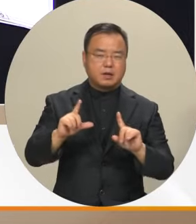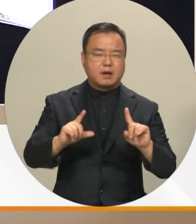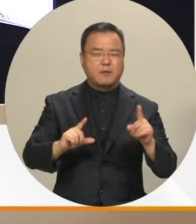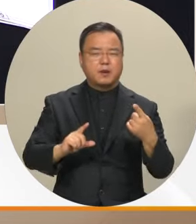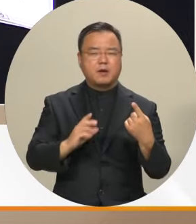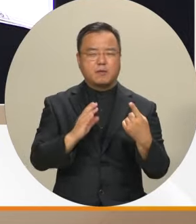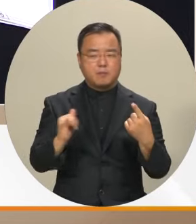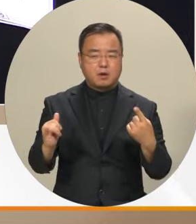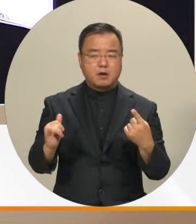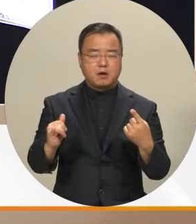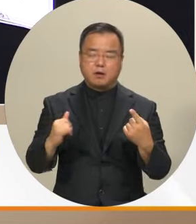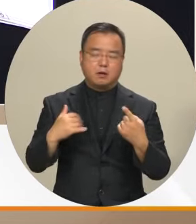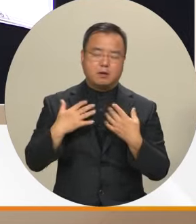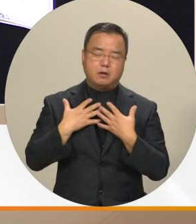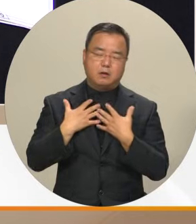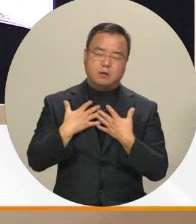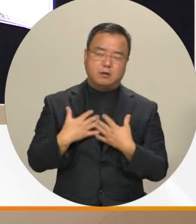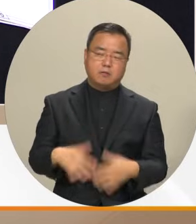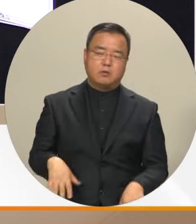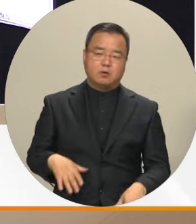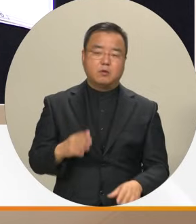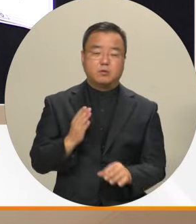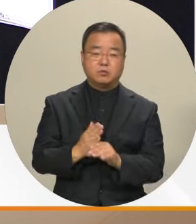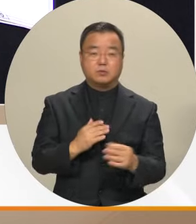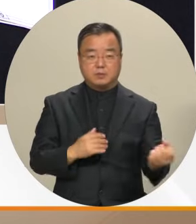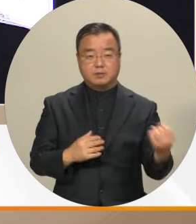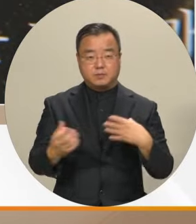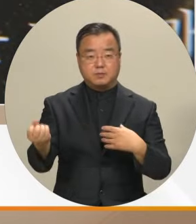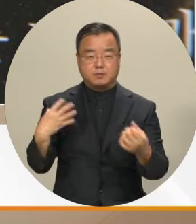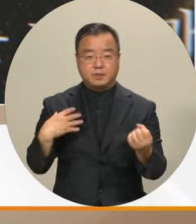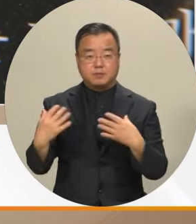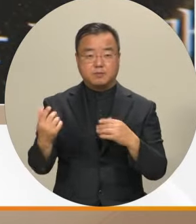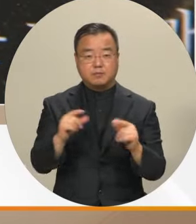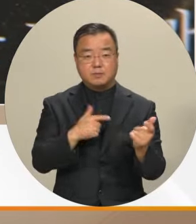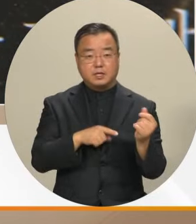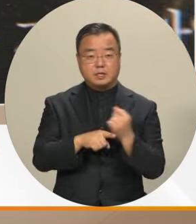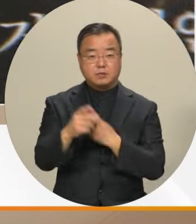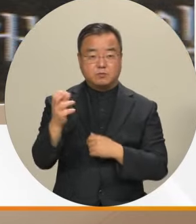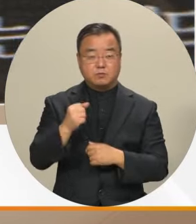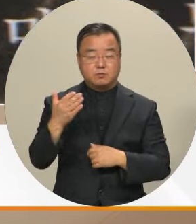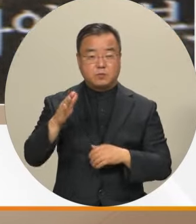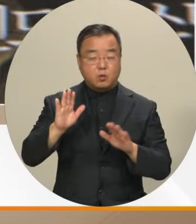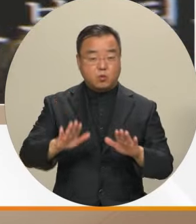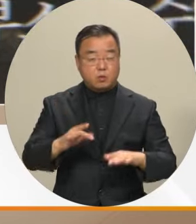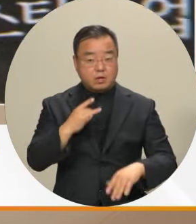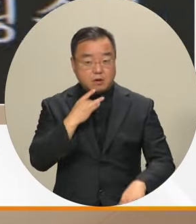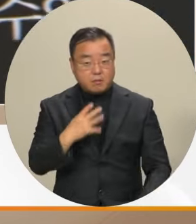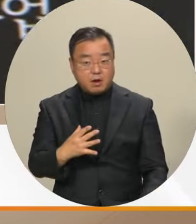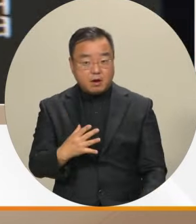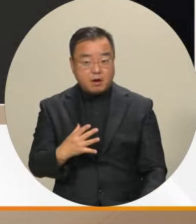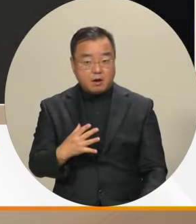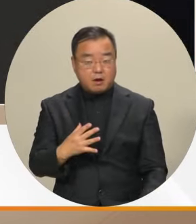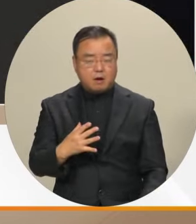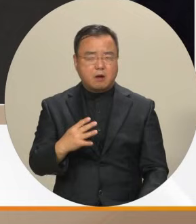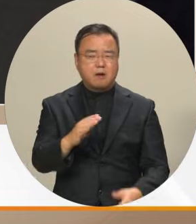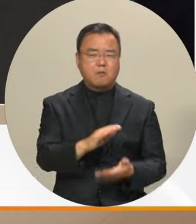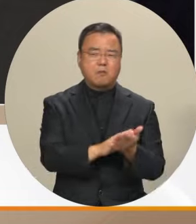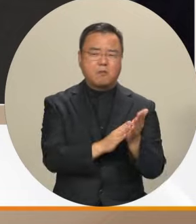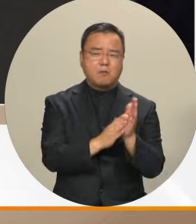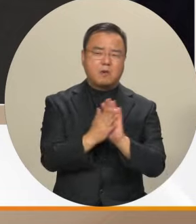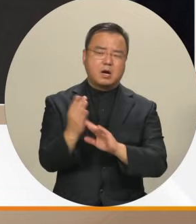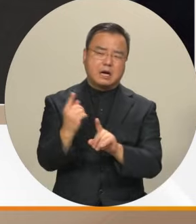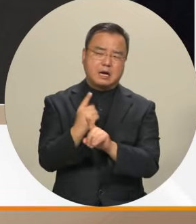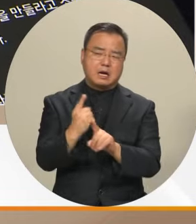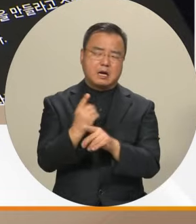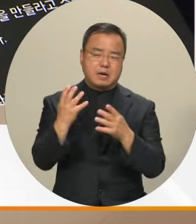100분이 다 무기력하다 이렇게 이야기를 하시죠 여러 이유가 있지만 오늘만 해도 수많은 변화가 있지 않았습니까